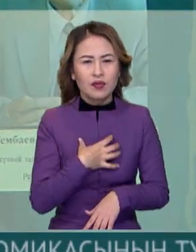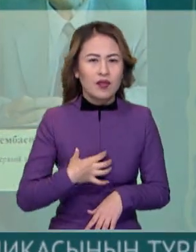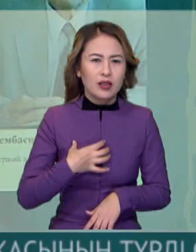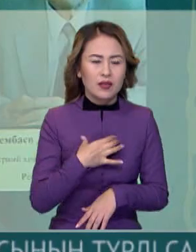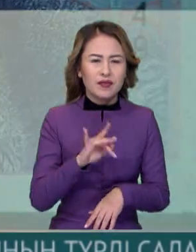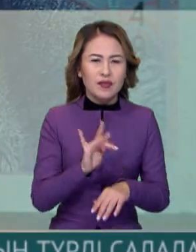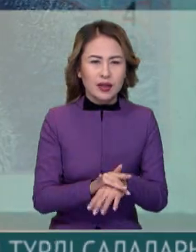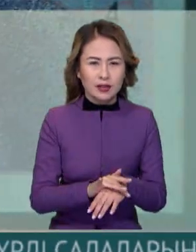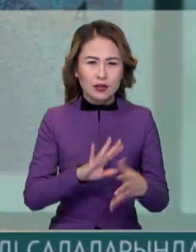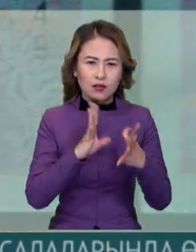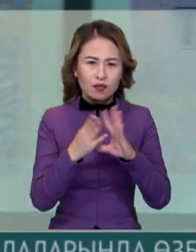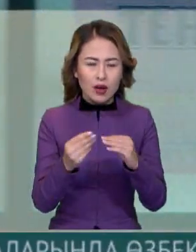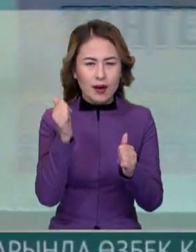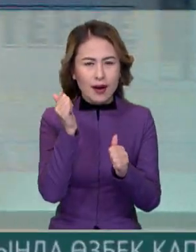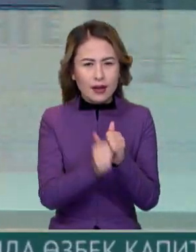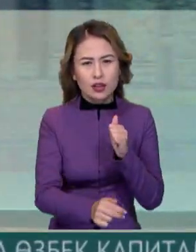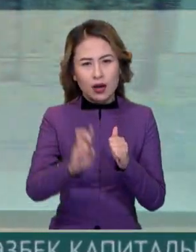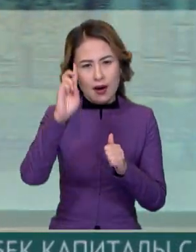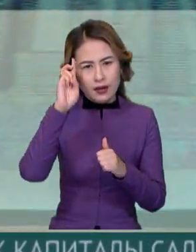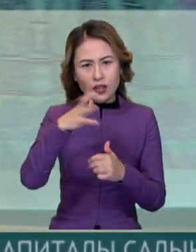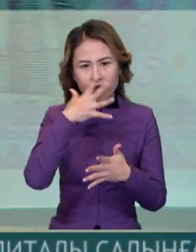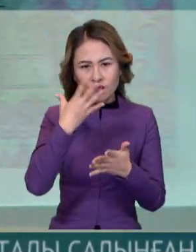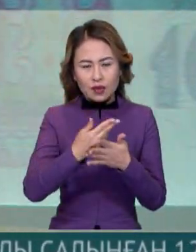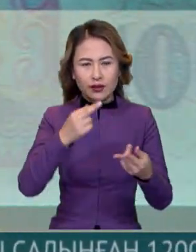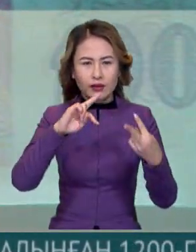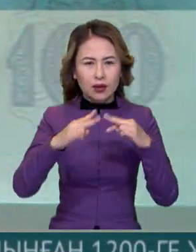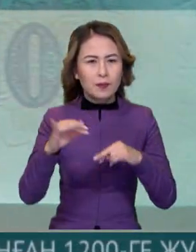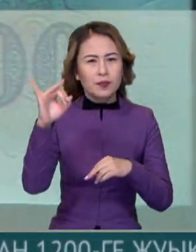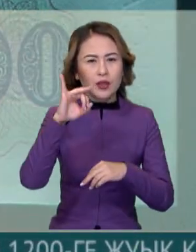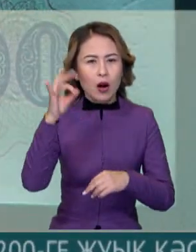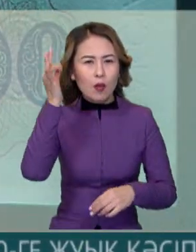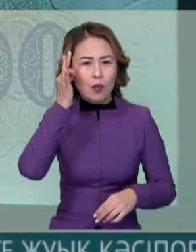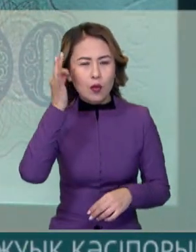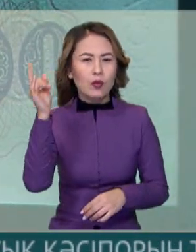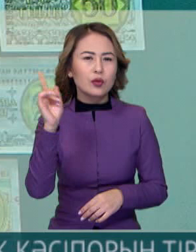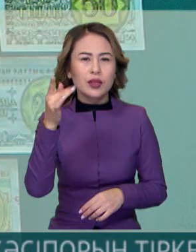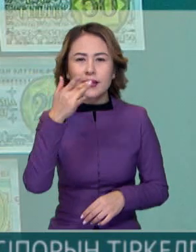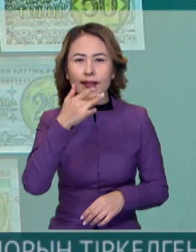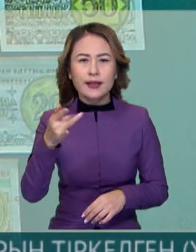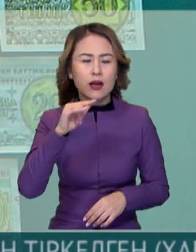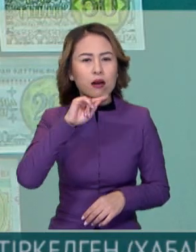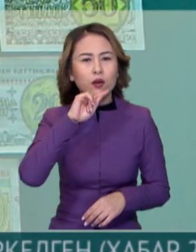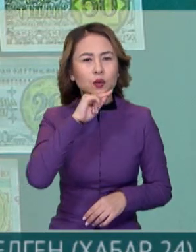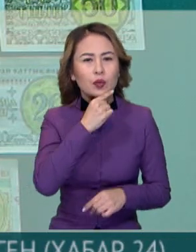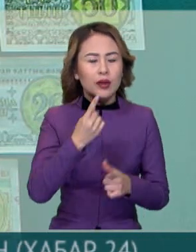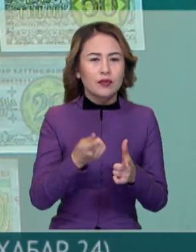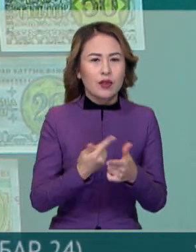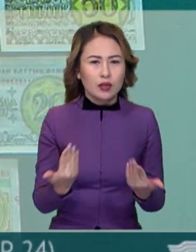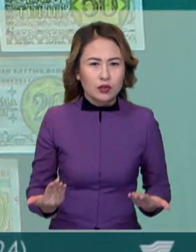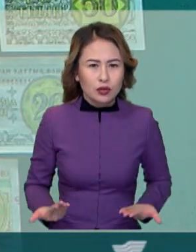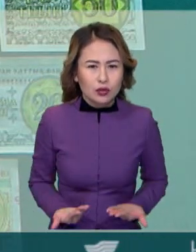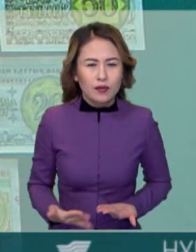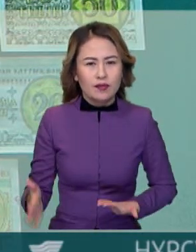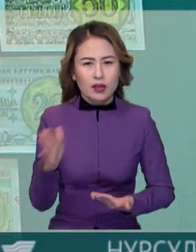маңызды фактор. Әрбір елдің валютасы мемлекеттің тарихын баяндап, заманауи саяси экономикалық жағдайын және